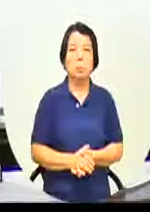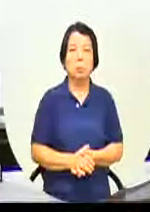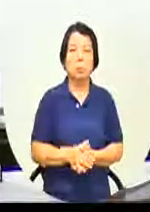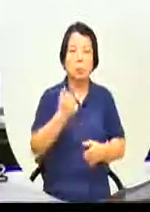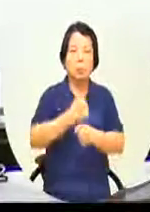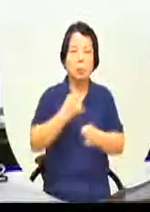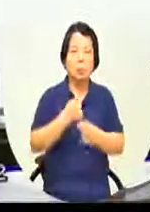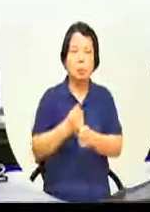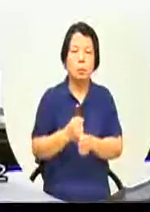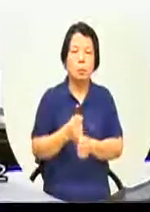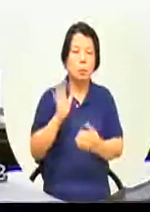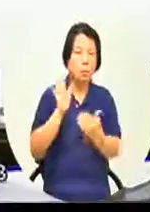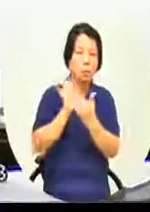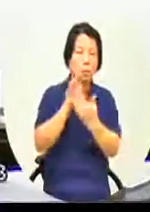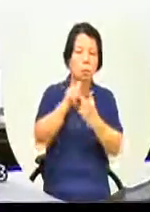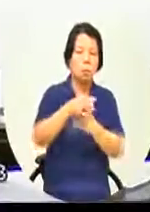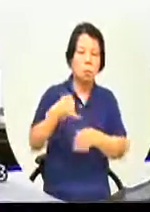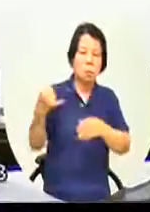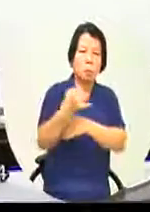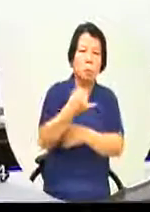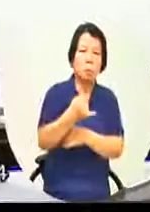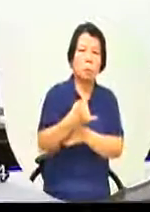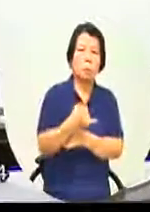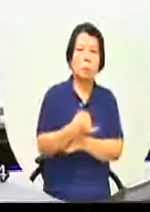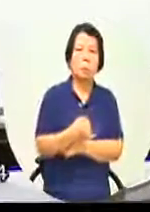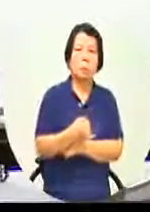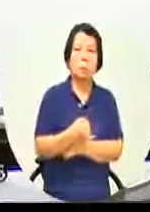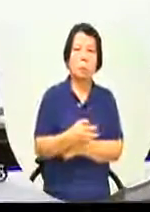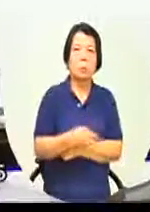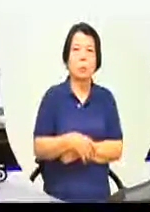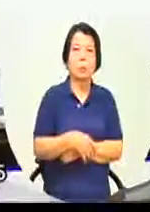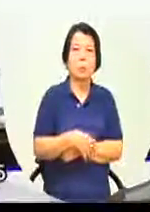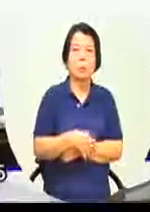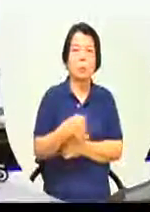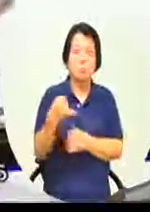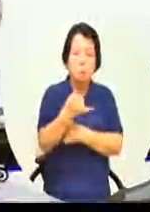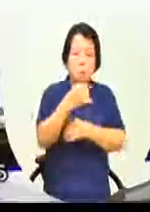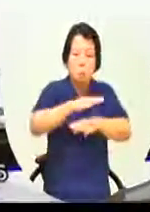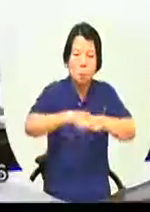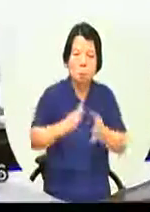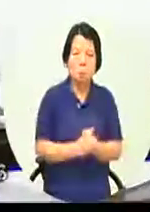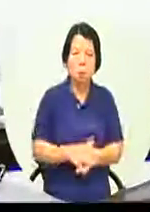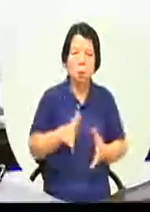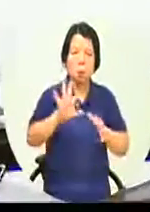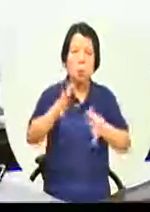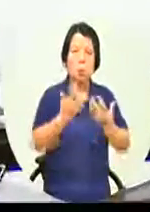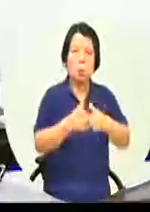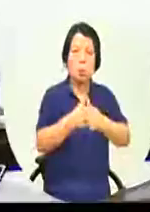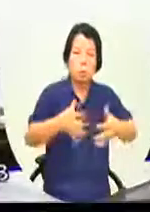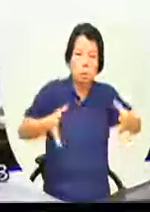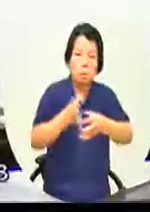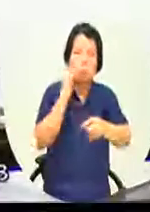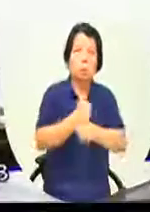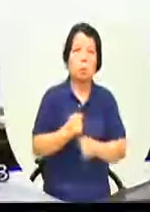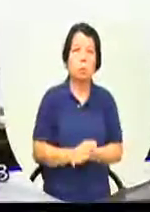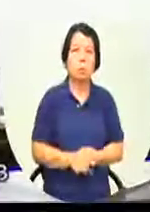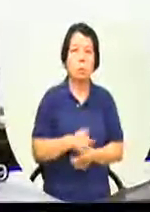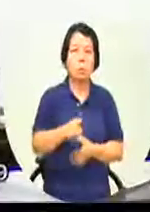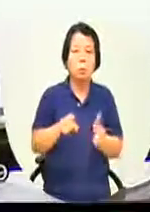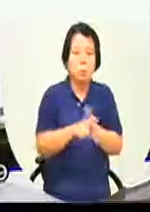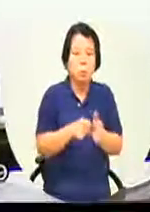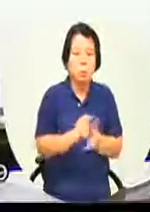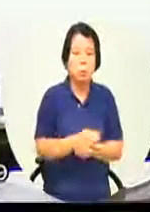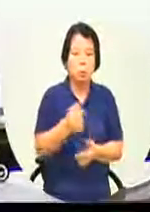避免这个虫害，然后如果说好的做的话，其实我们也可以把有机农业一起合作。所以那个时候，我记得